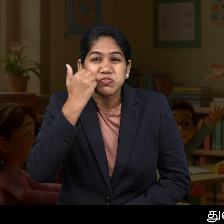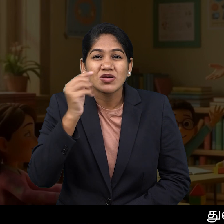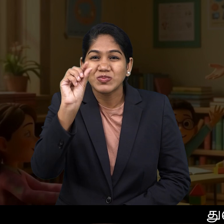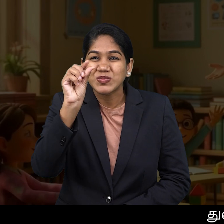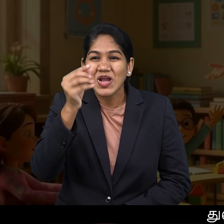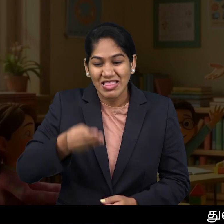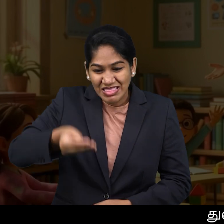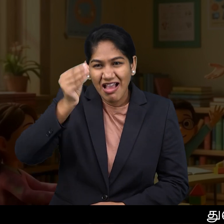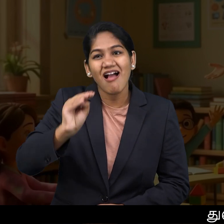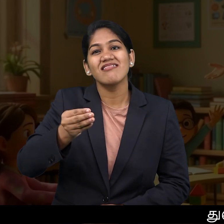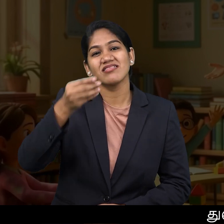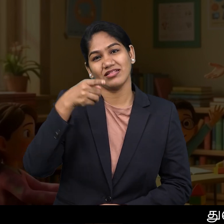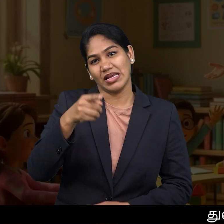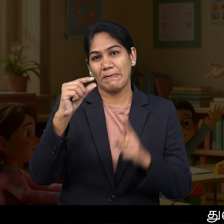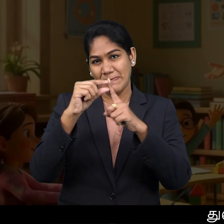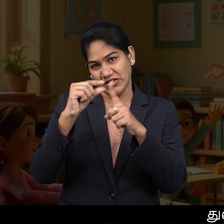துவரம் பருப்பு,